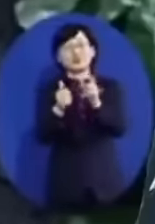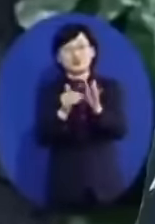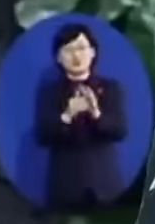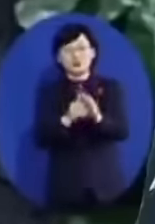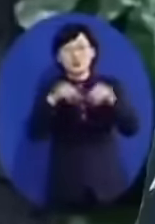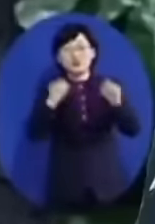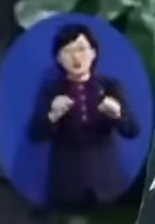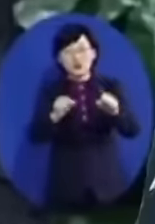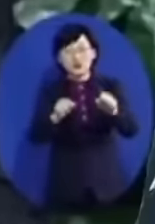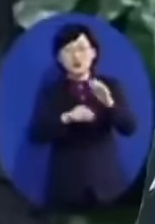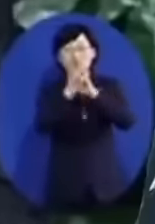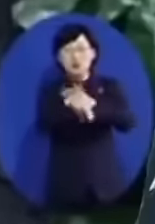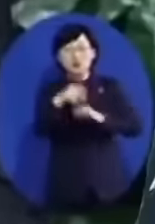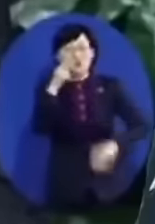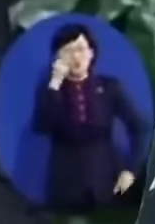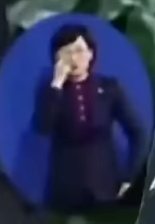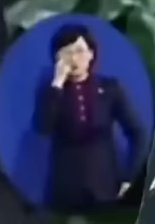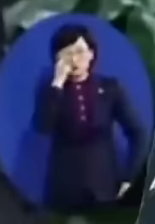살아서 못 나간다.